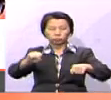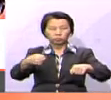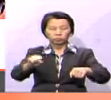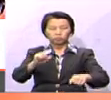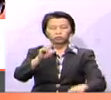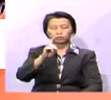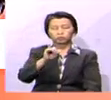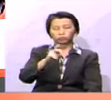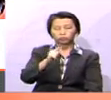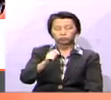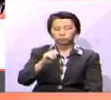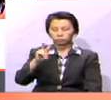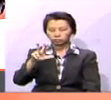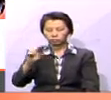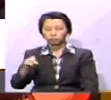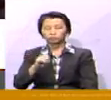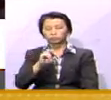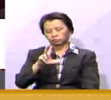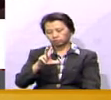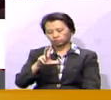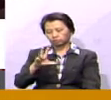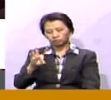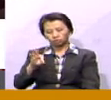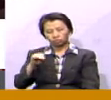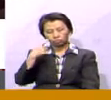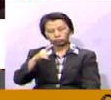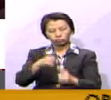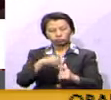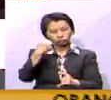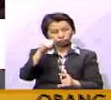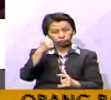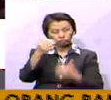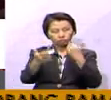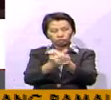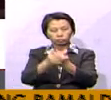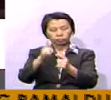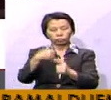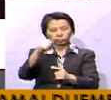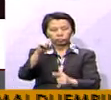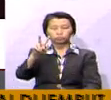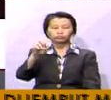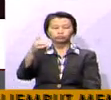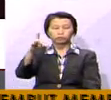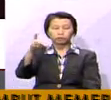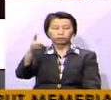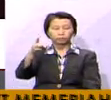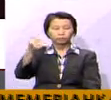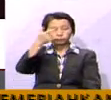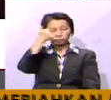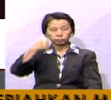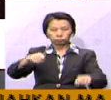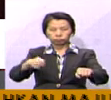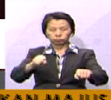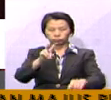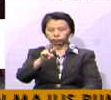Duke 250 dan Duke 390 bagi tempoh Oktober tahun ini sehingga Oktober 2018. Ini kerana model